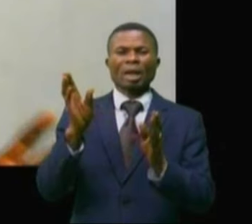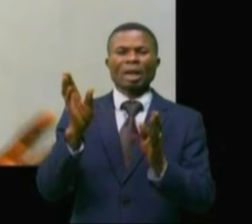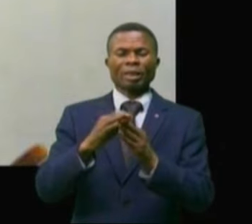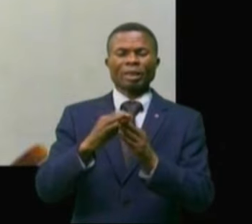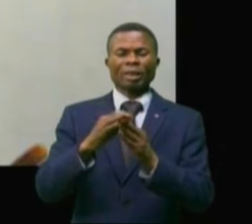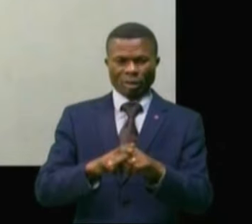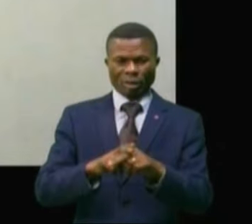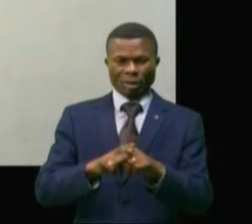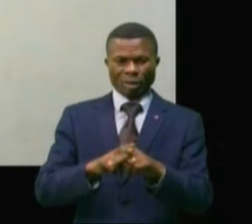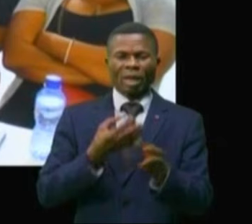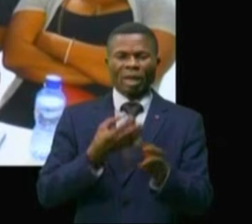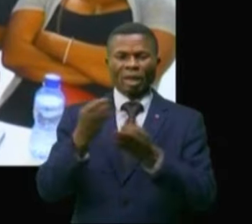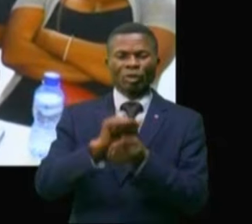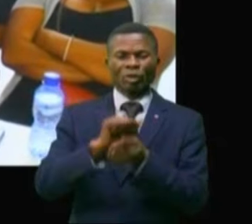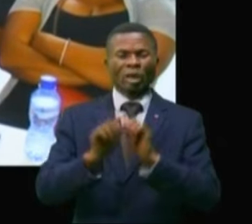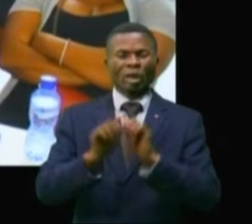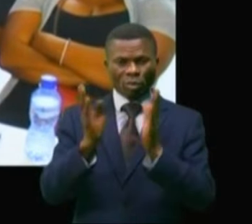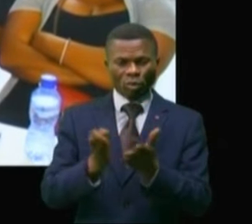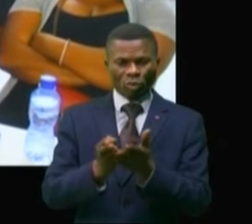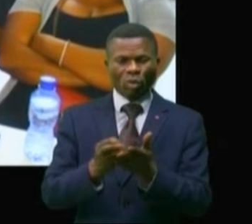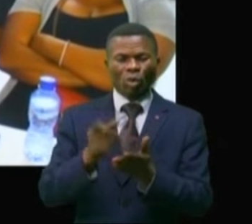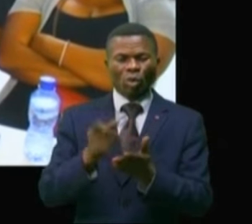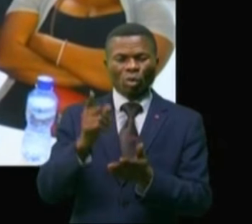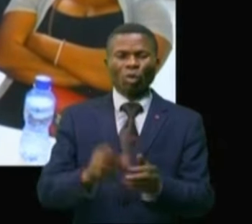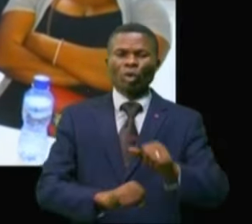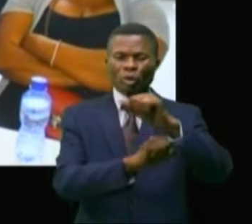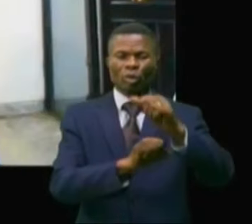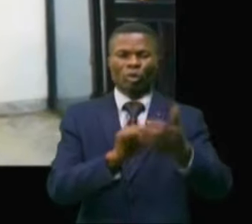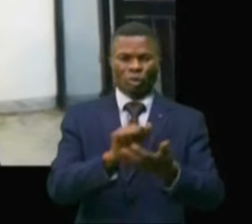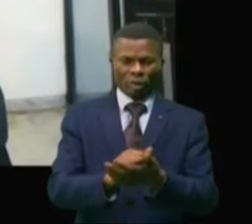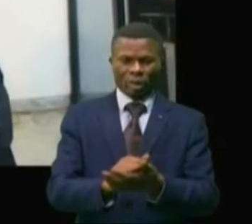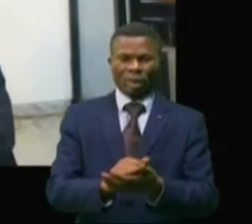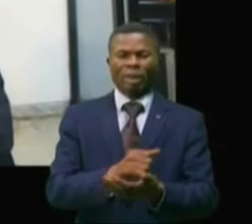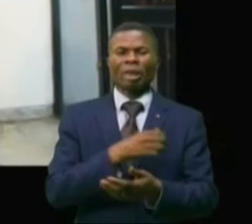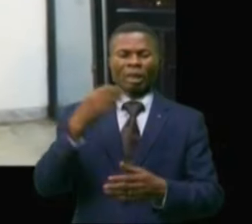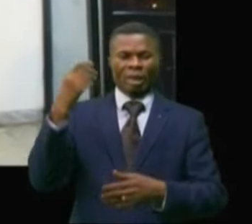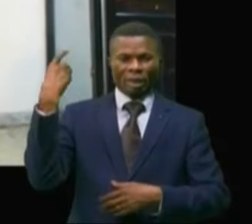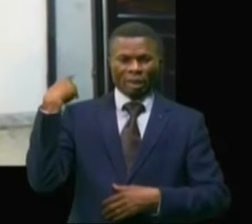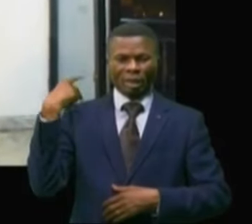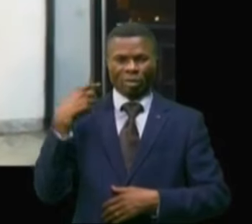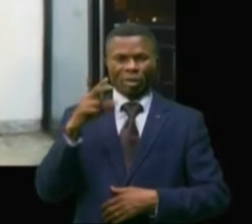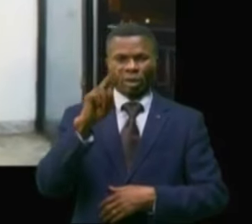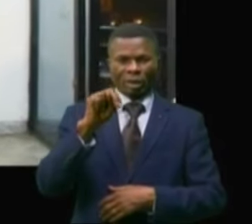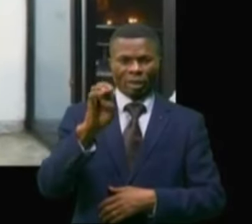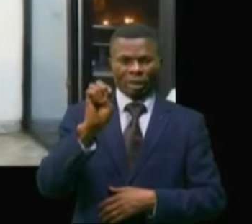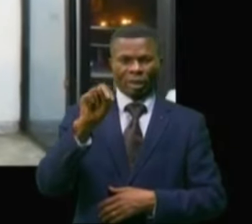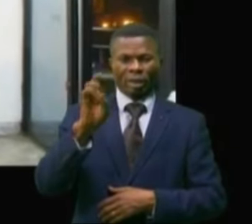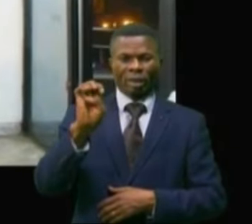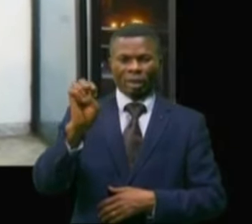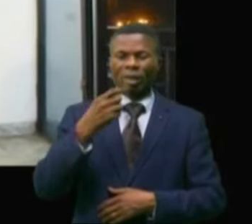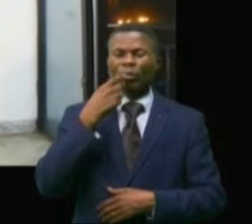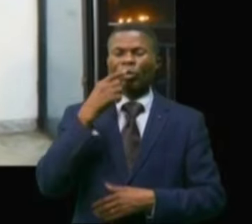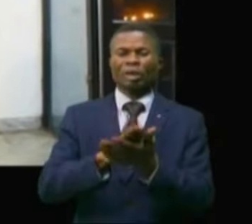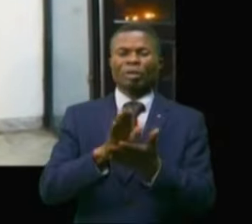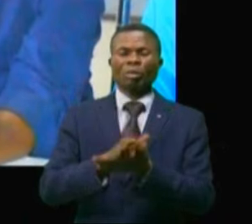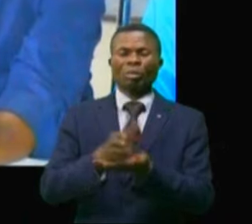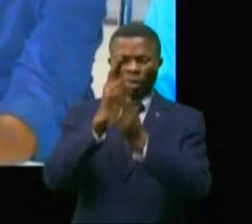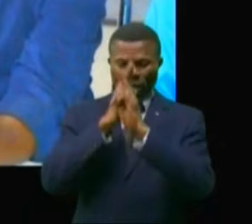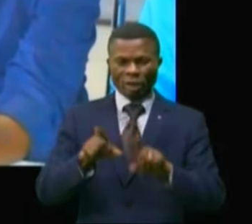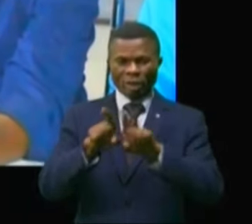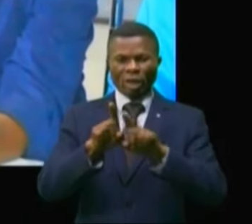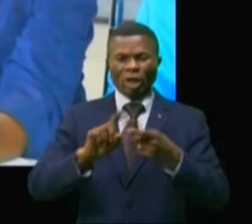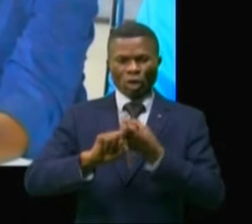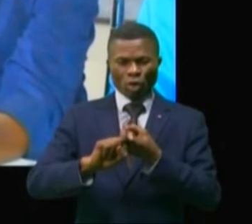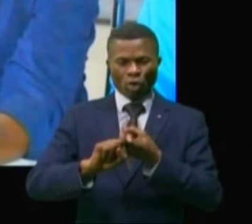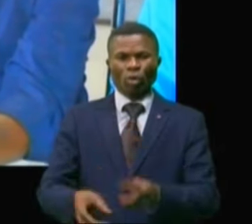contrée de Bolomba, province de l'Équateur, l'honorable Nene Mainzana en a profité pour les remercier de l'honneur et la confiance lui